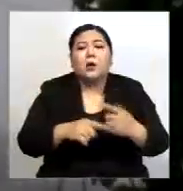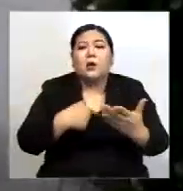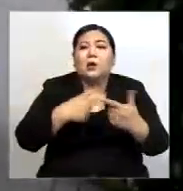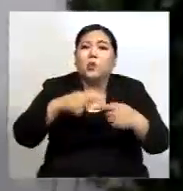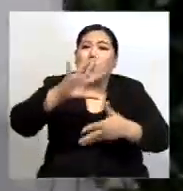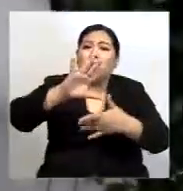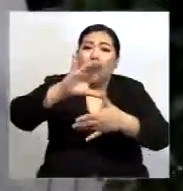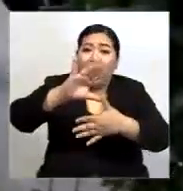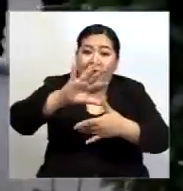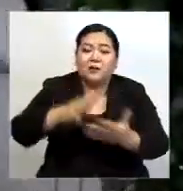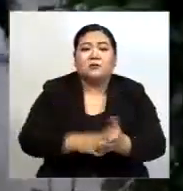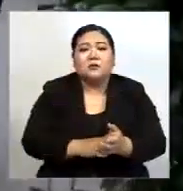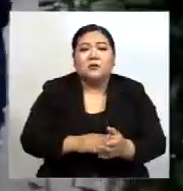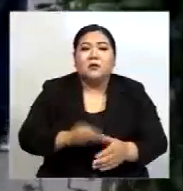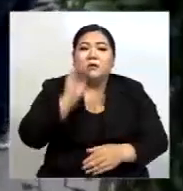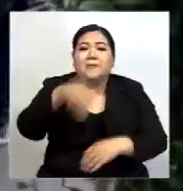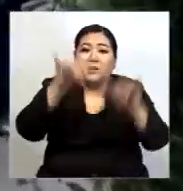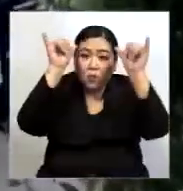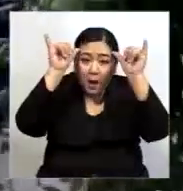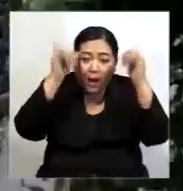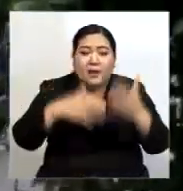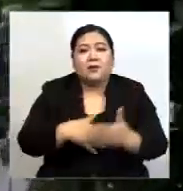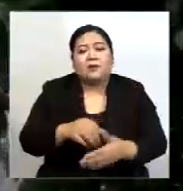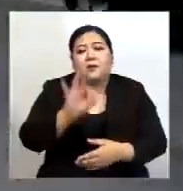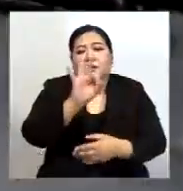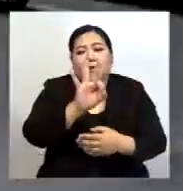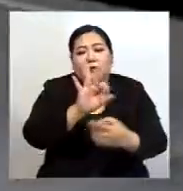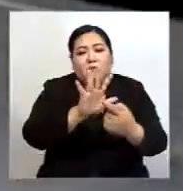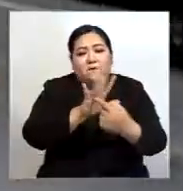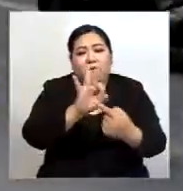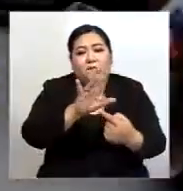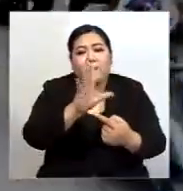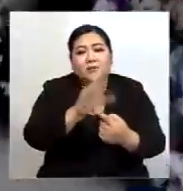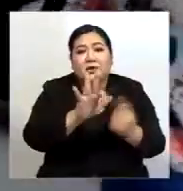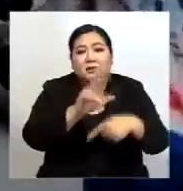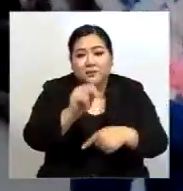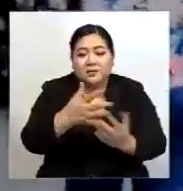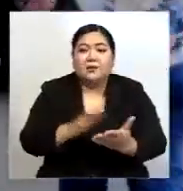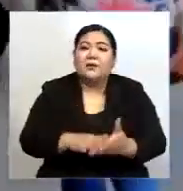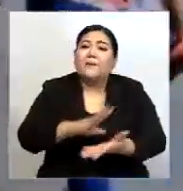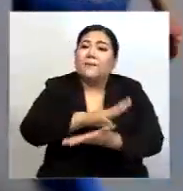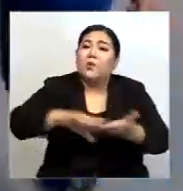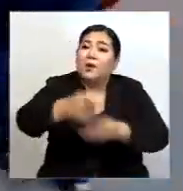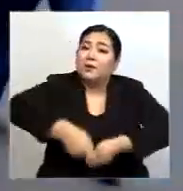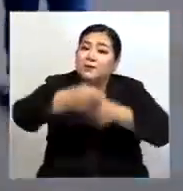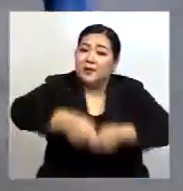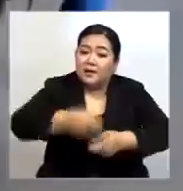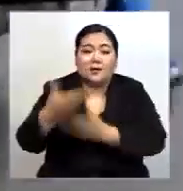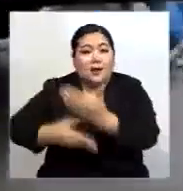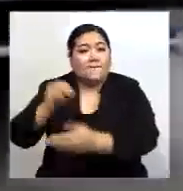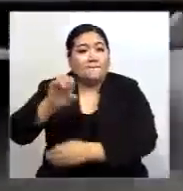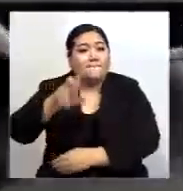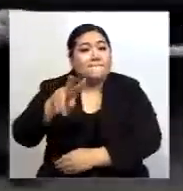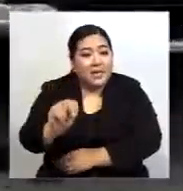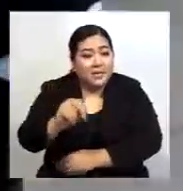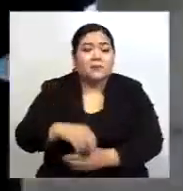สินสำนักงานใหญ่แถวๆสะพานควายแฟชั่นไอซ์แลนด์ทาวน์อินทาวน์มหาวิทยาลัยเกษตรศาสตร์ตลาดมินบุรีมห